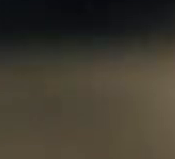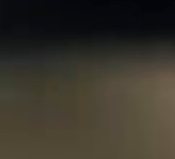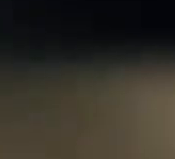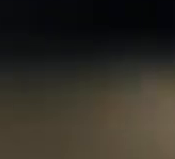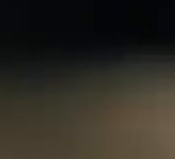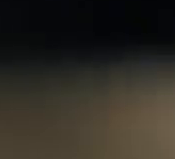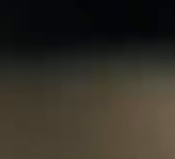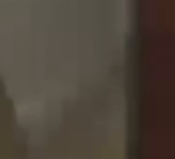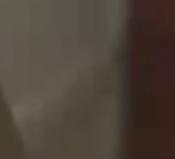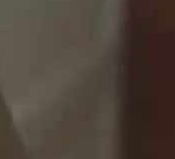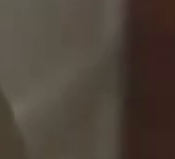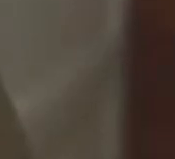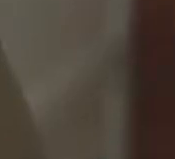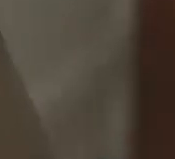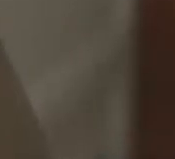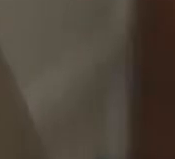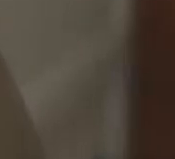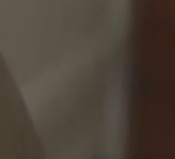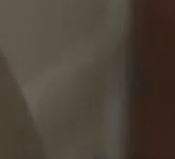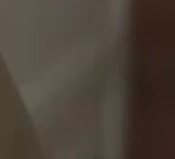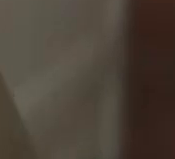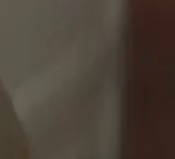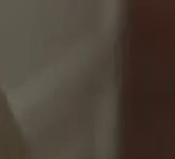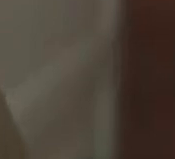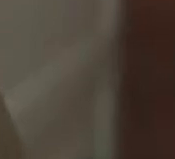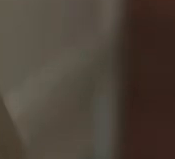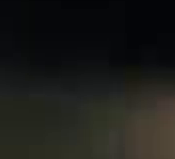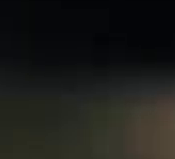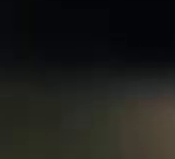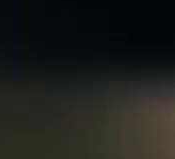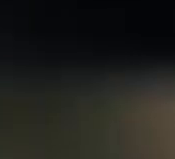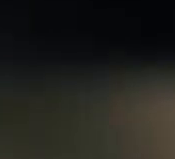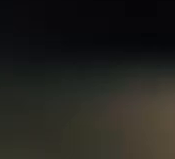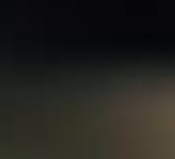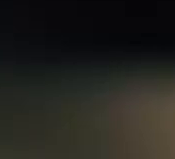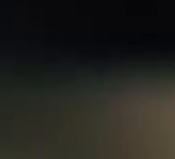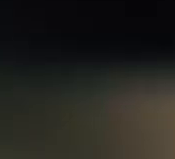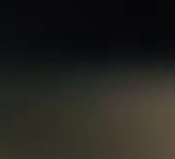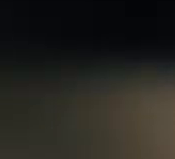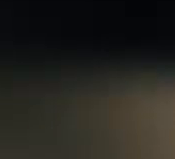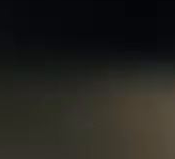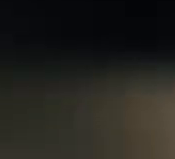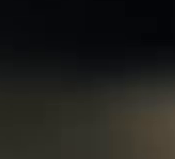Jangan berpangku tangan, ayo ambil bagian. Jangan lengah, COVID masih mengintai.